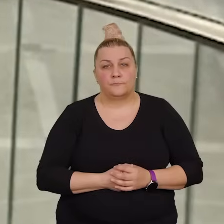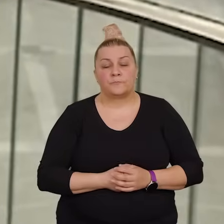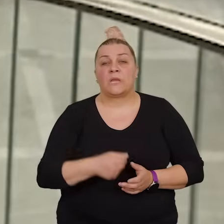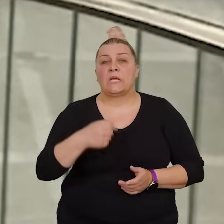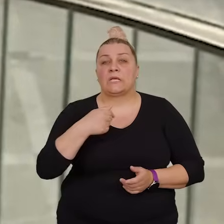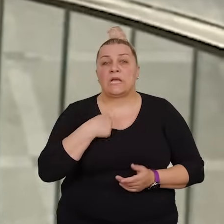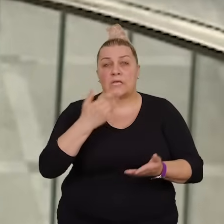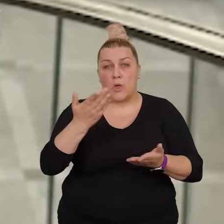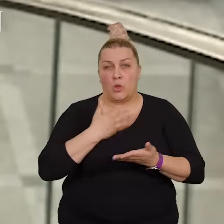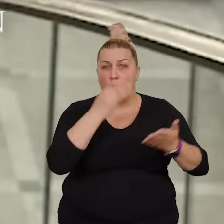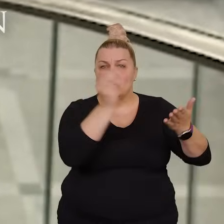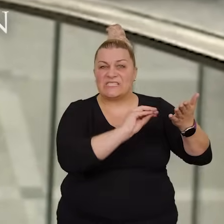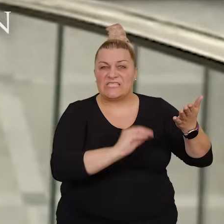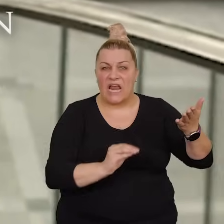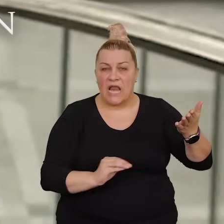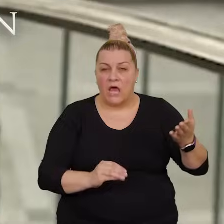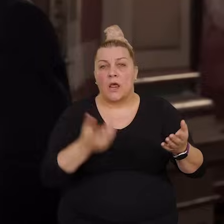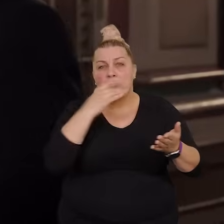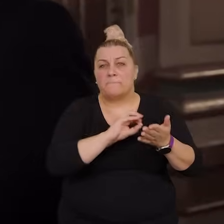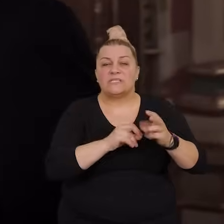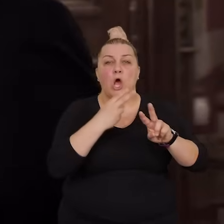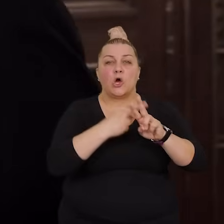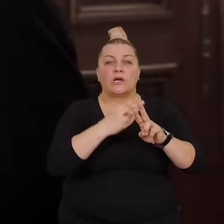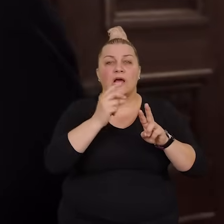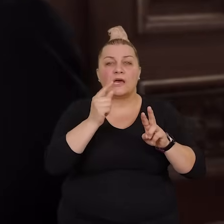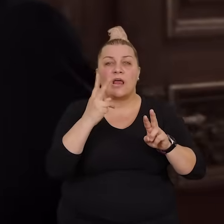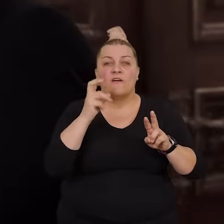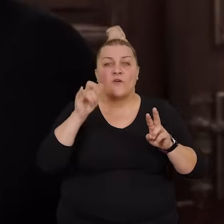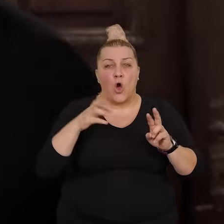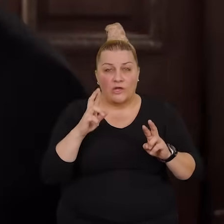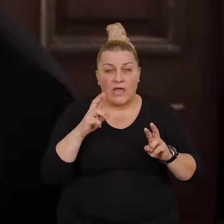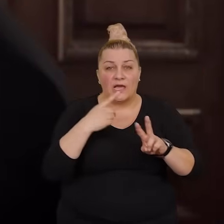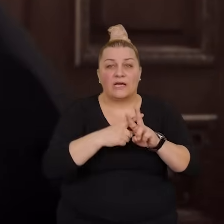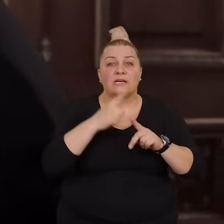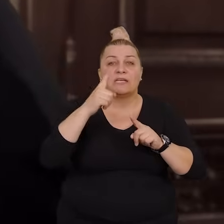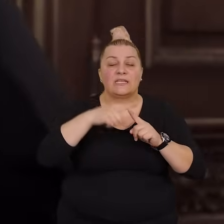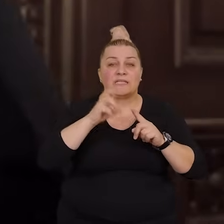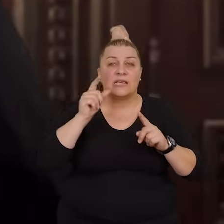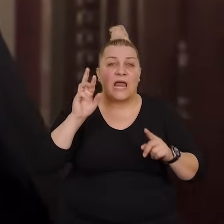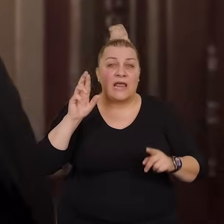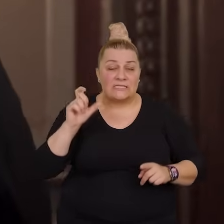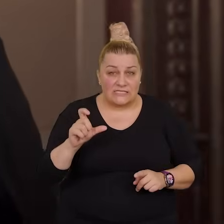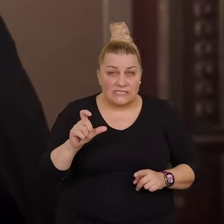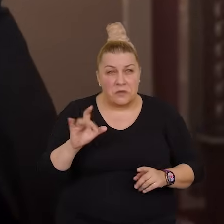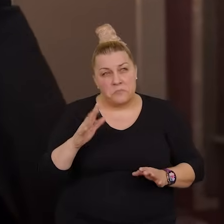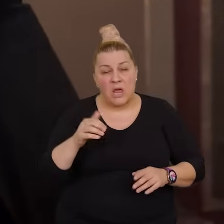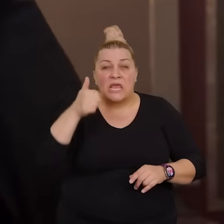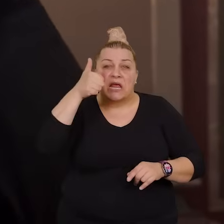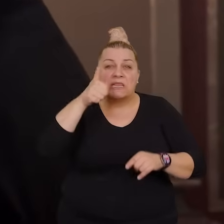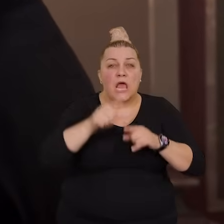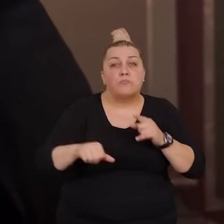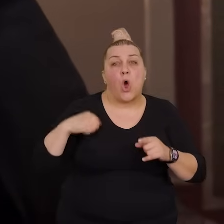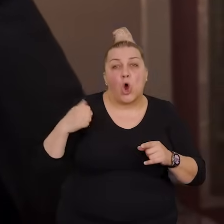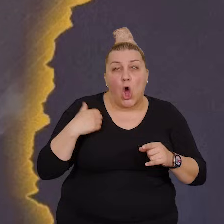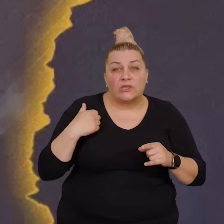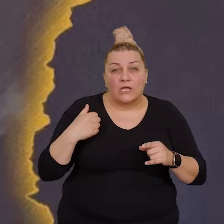Ja sam dobio scenarij od Hrvoja Hitreca, mi smo se dogovarali par godina da mi to radimo. Dobio sam scenarij otprilike godinu i pol dana prije